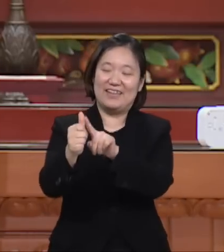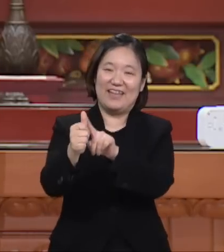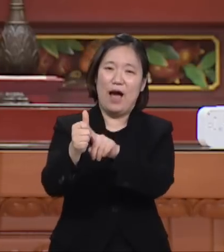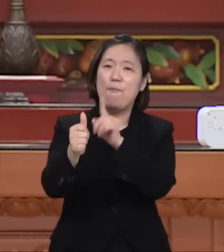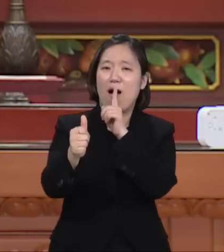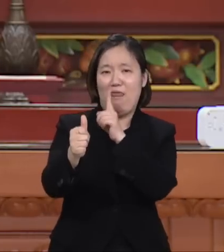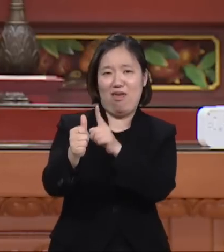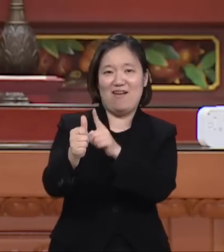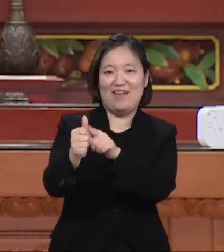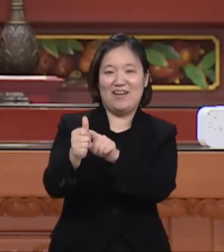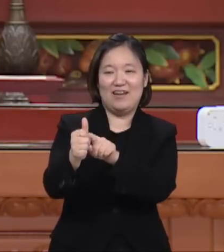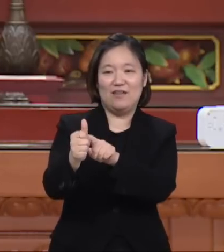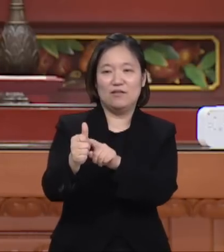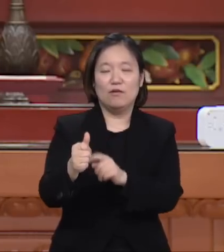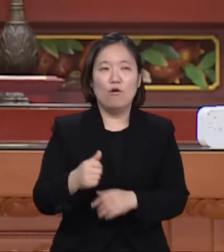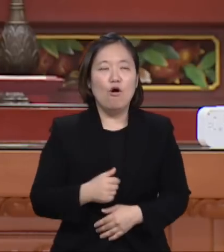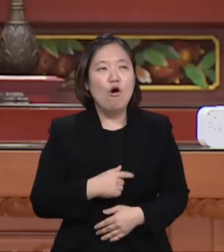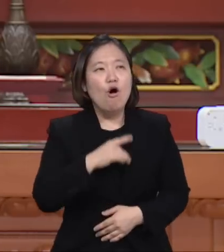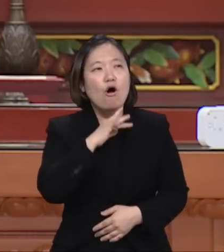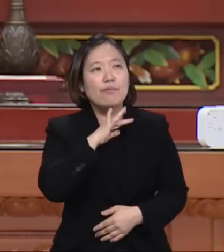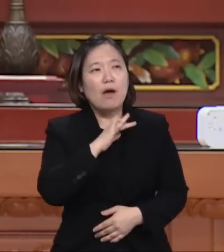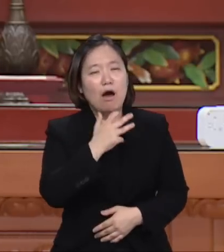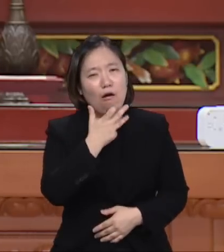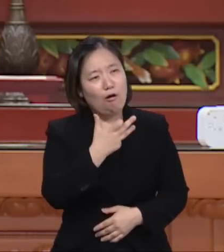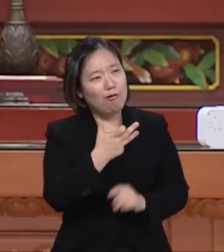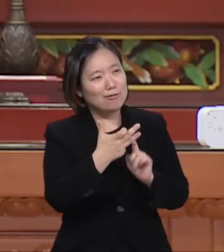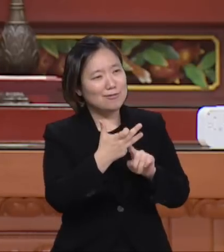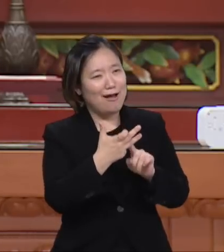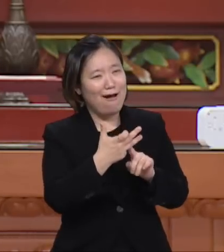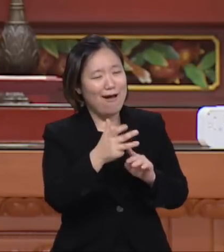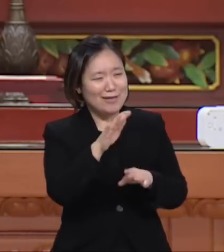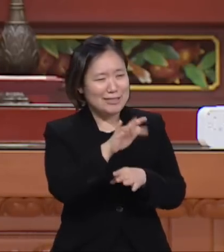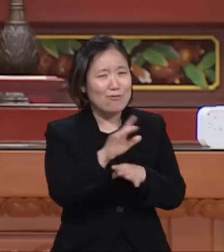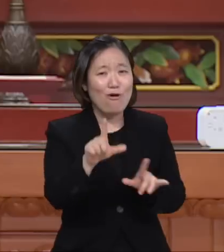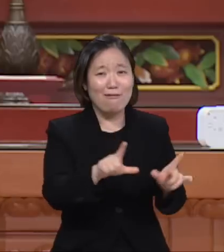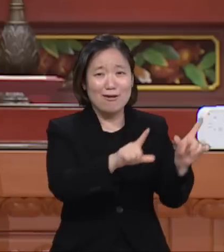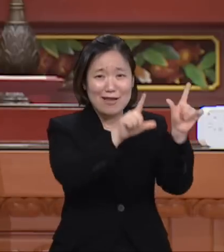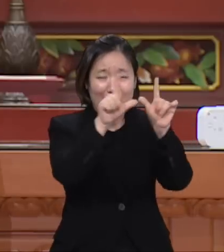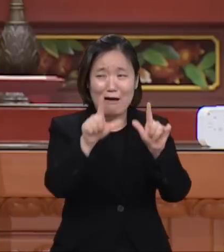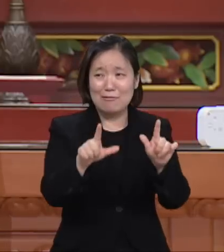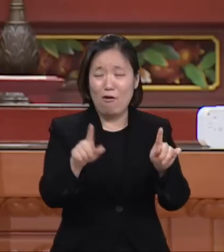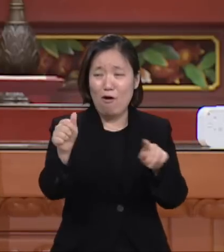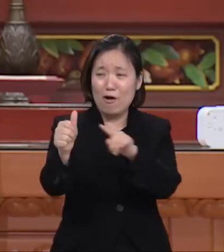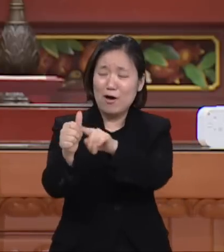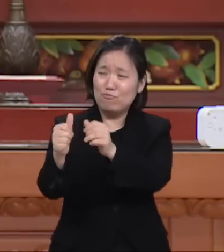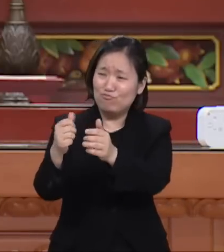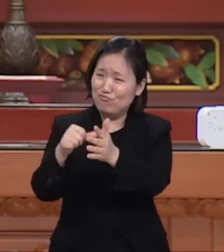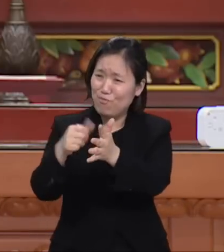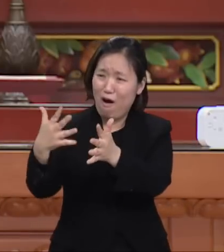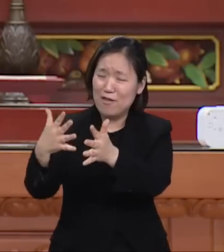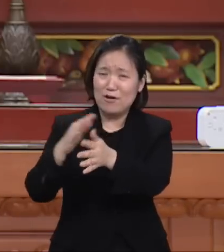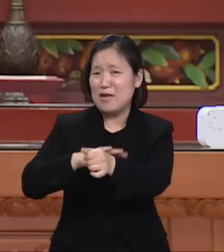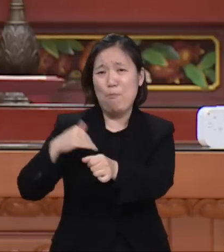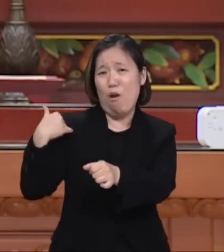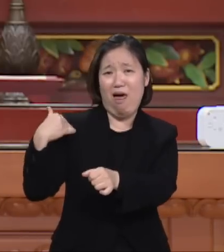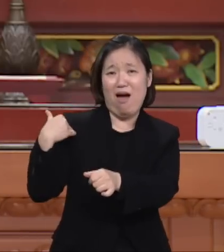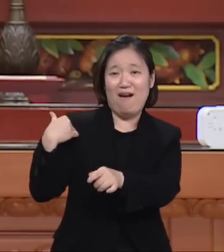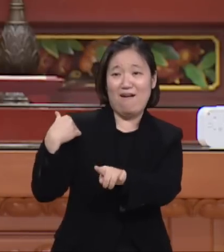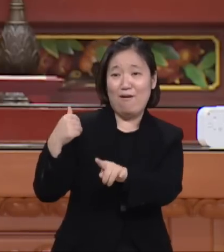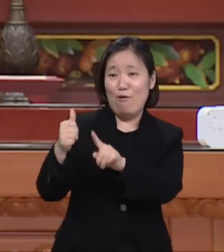그러니까 있죠 정인자는 18살 산골에 시골에만 있었으니까 아무개가 누군지 모르는 거예요 아무개가